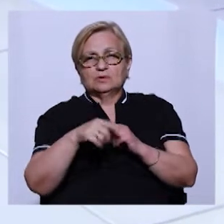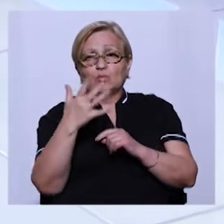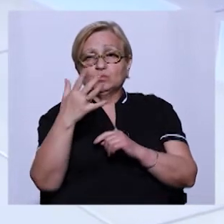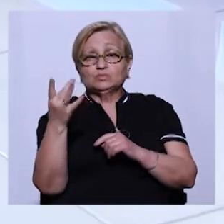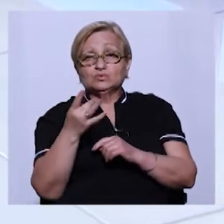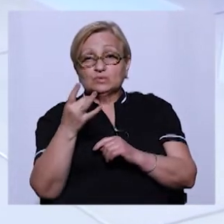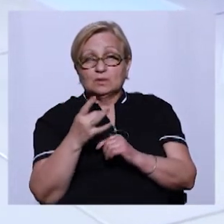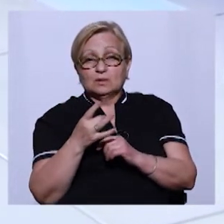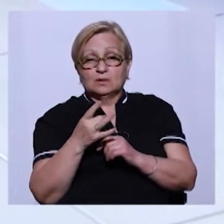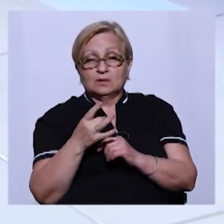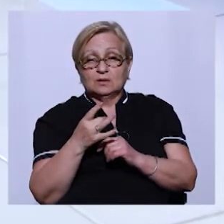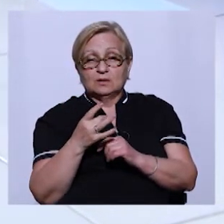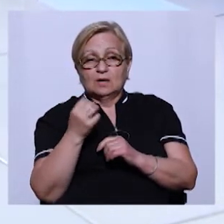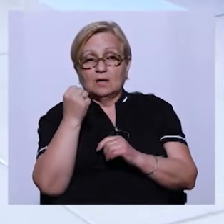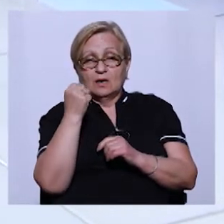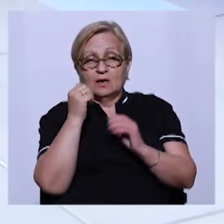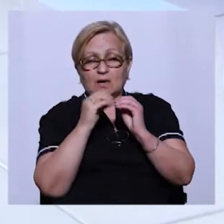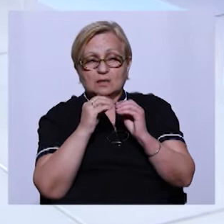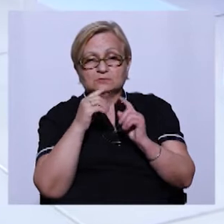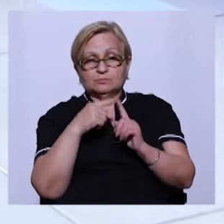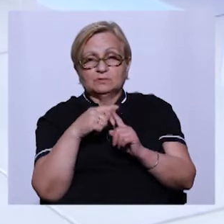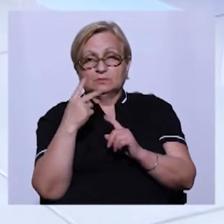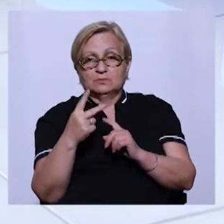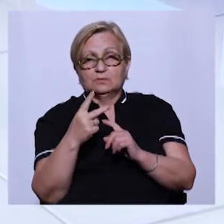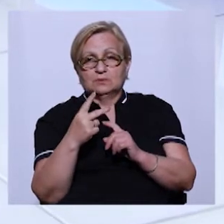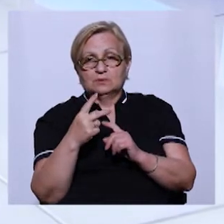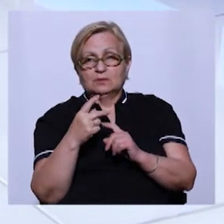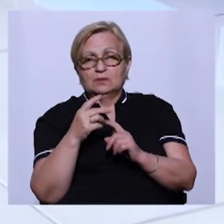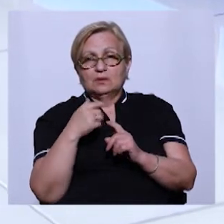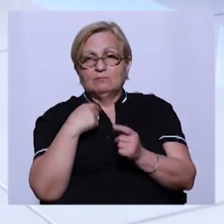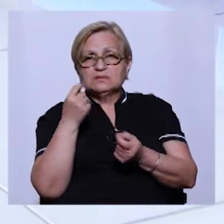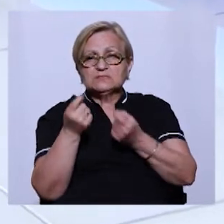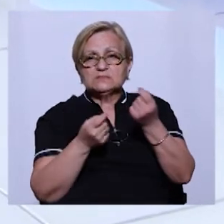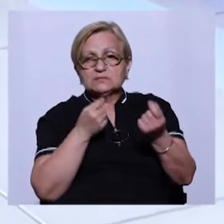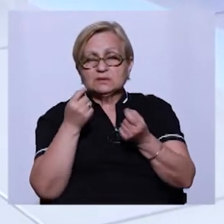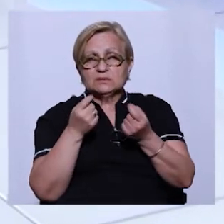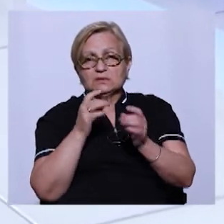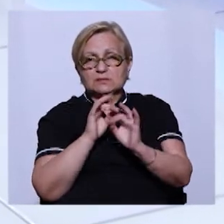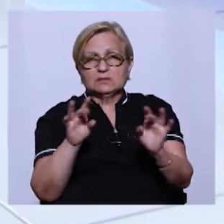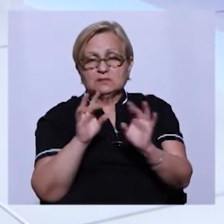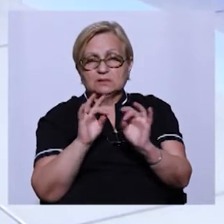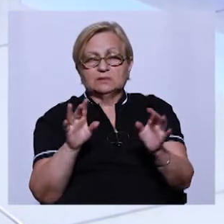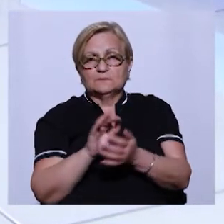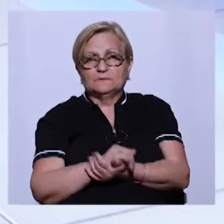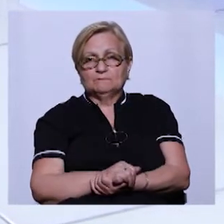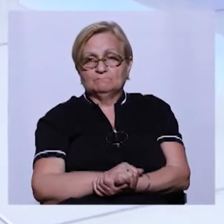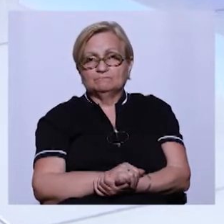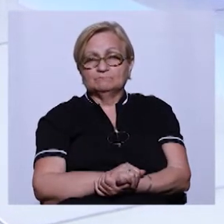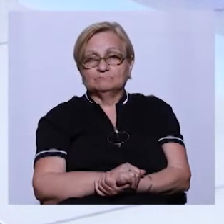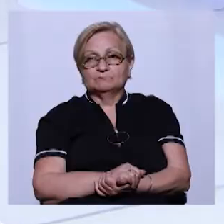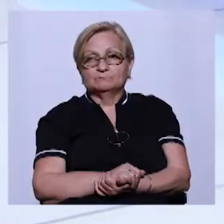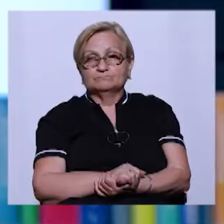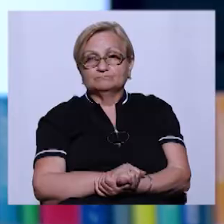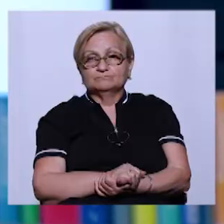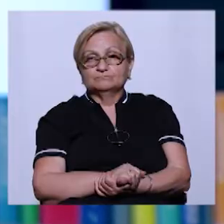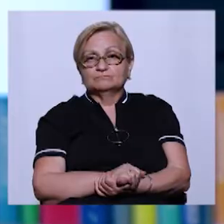ჯერ 10 + 2 აქ არაფერი დიდი არ არის უბრალოდ ძალიან დეტალურად წერ ძალიან შეიძლება ეს გაშიფროლათ რა არ ვიცი ეს სიტყვა რა